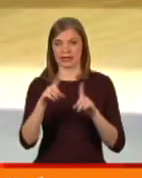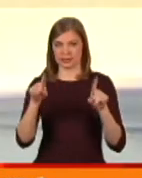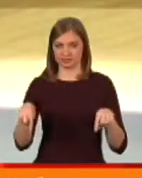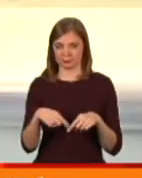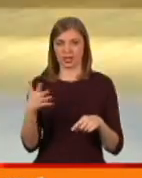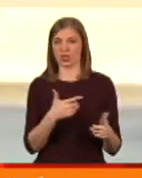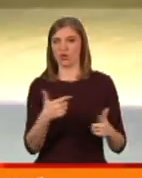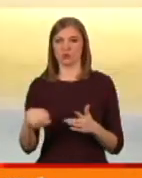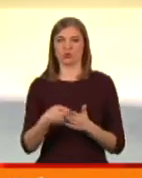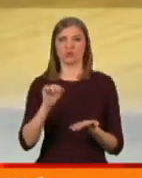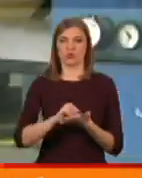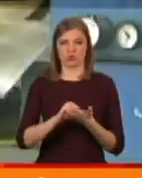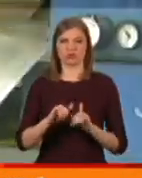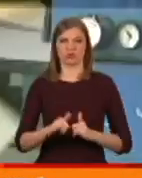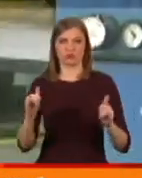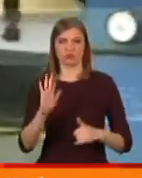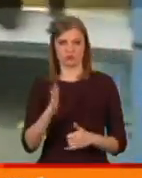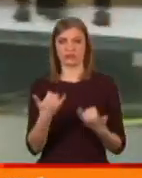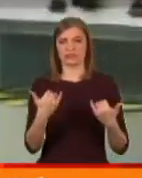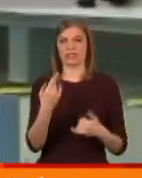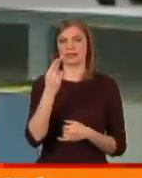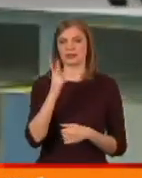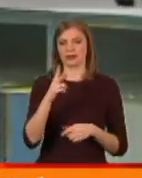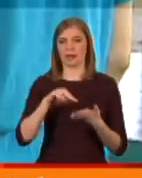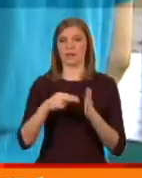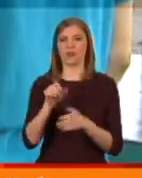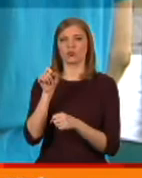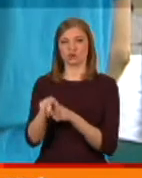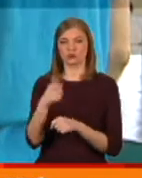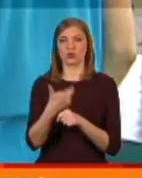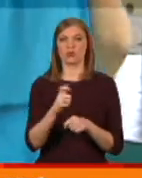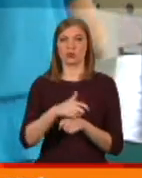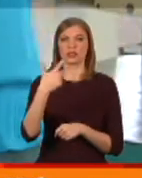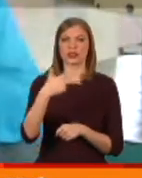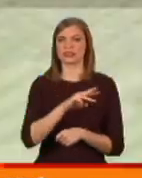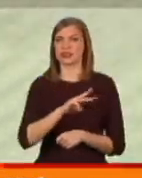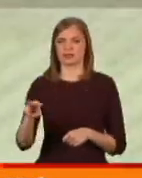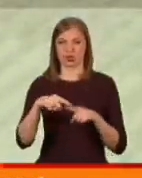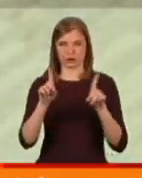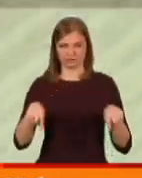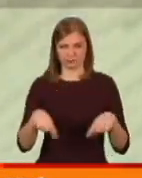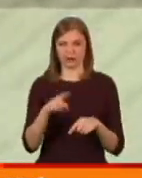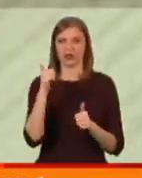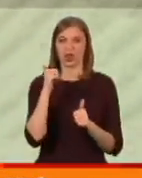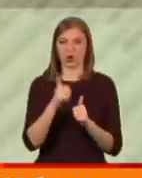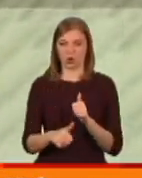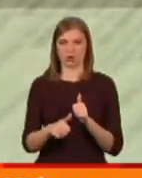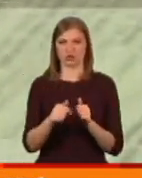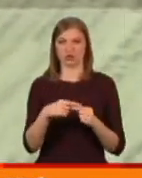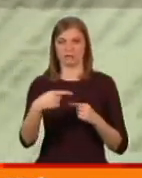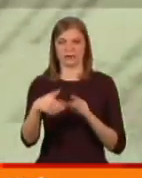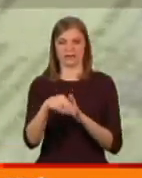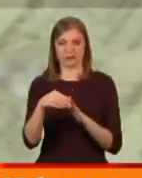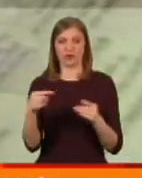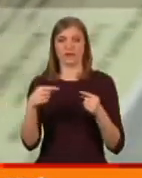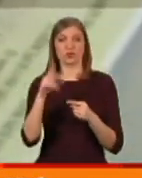бюлетенів, які готують до друку, зростатиме. Нині ЦВК планує замовляти понад 30 мільйонів бюлетенів на кожен тур виборів.